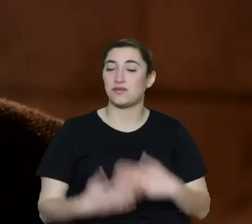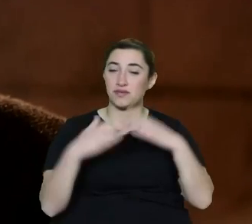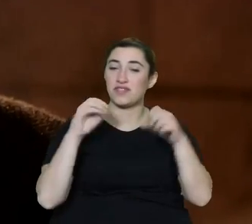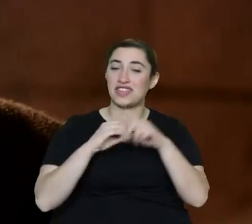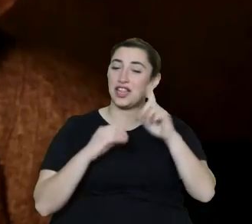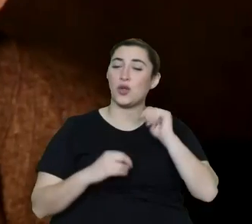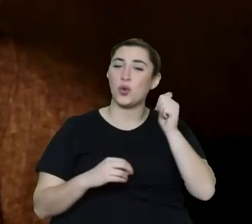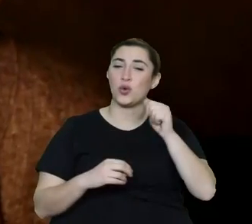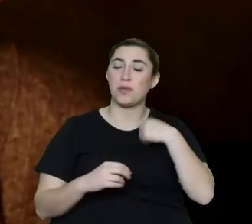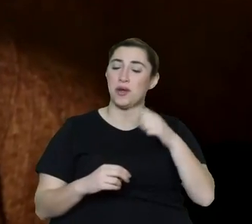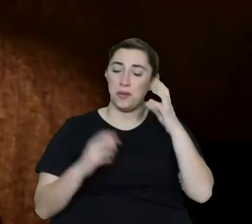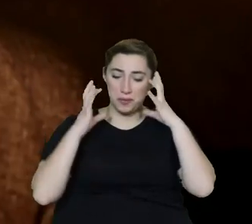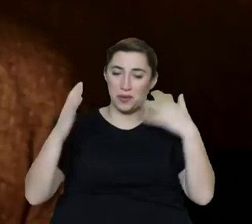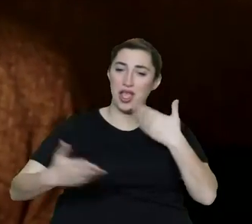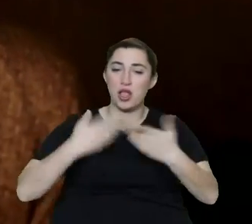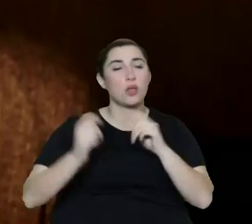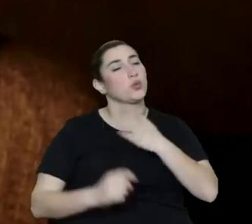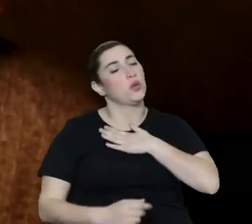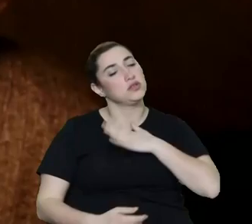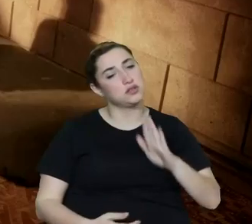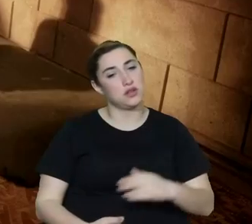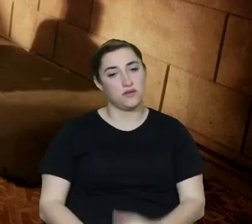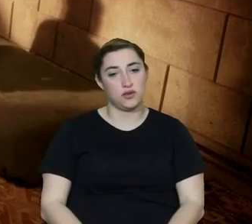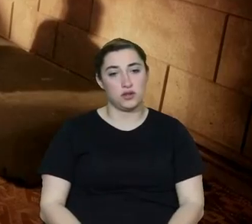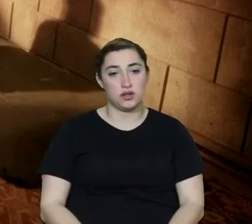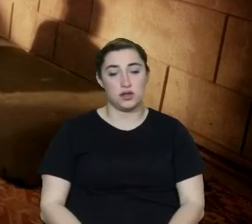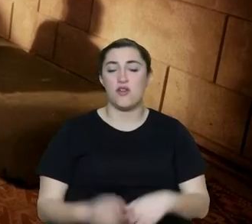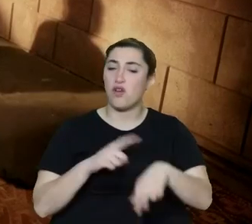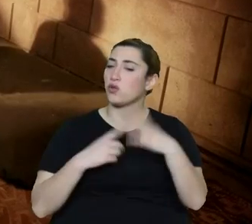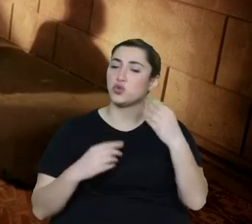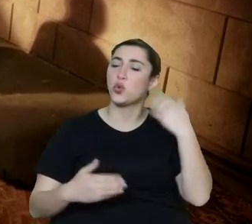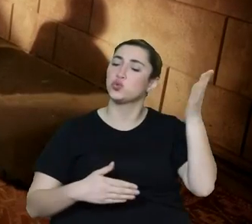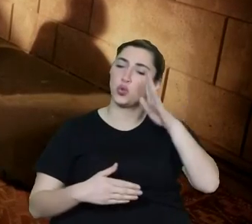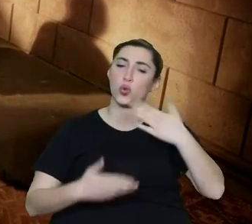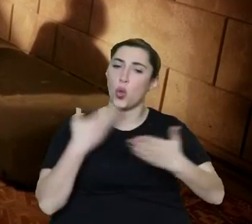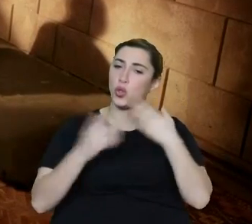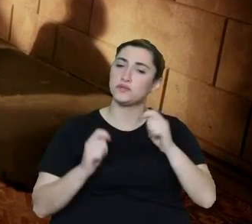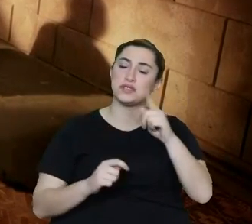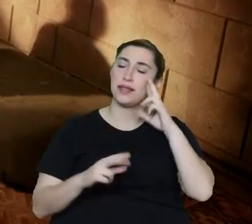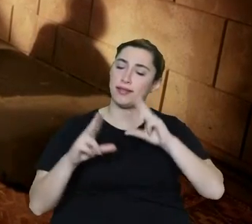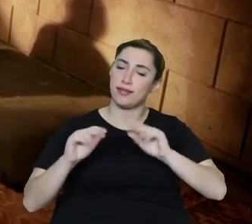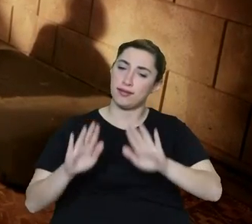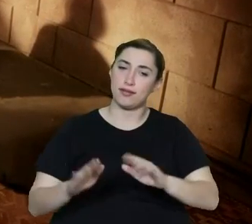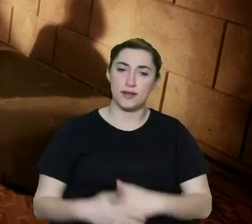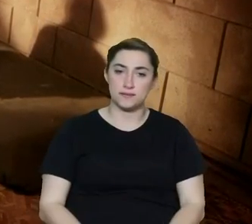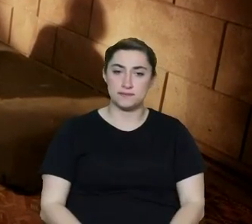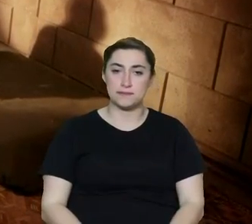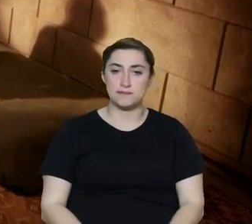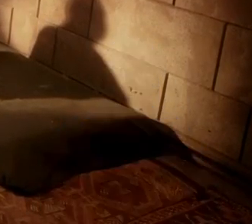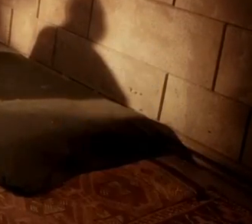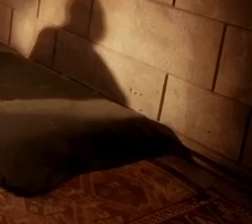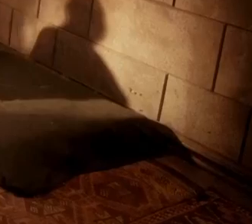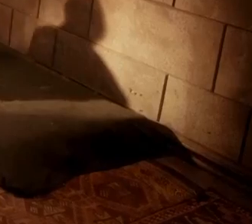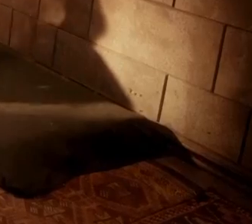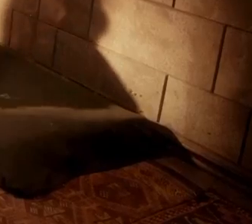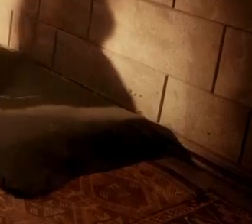Dergâhtaki ilk günden başını şişirdik. Estağfurullah. Vaktimiz çoktur konuşmaya. Sen istirahat buyur hele.